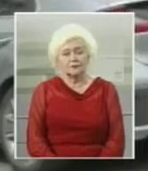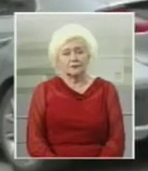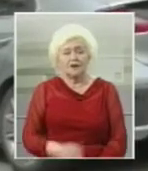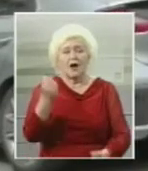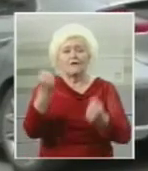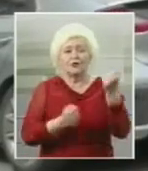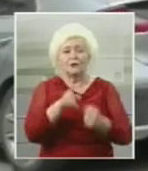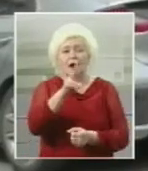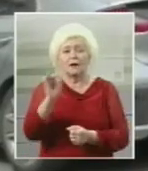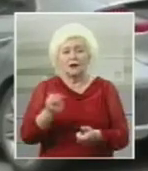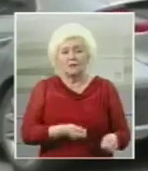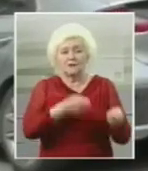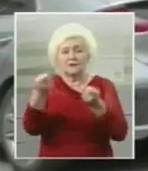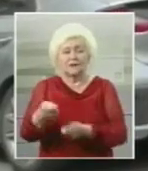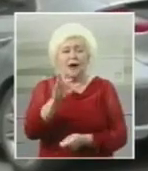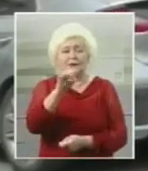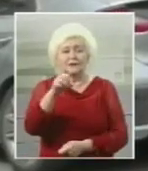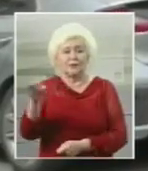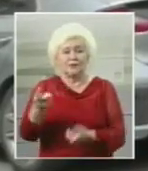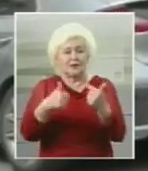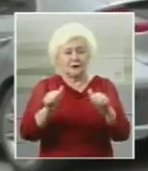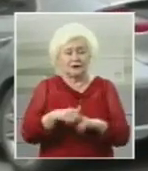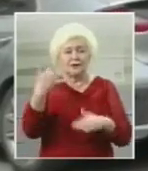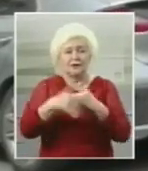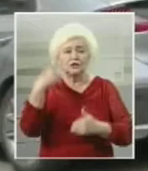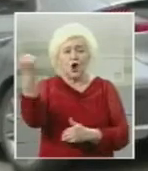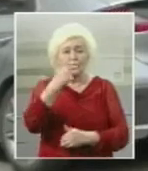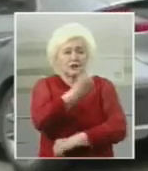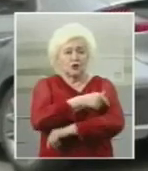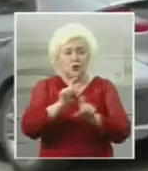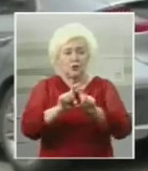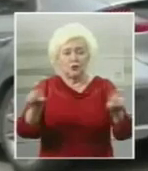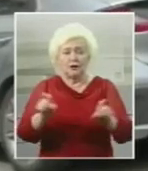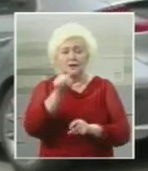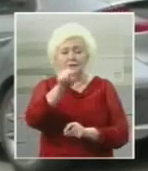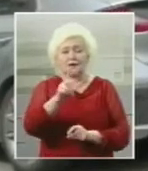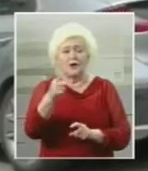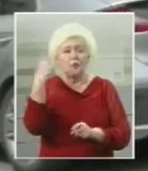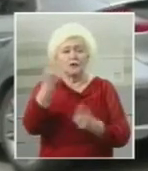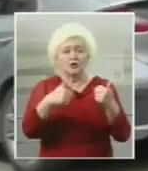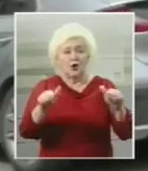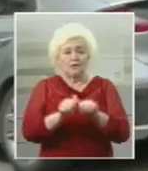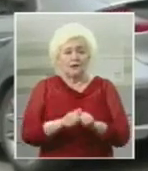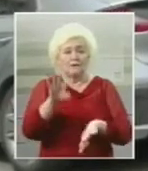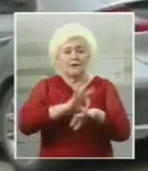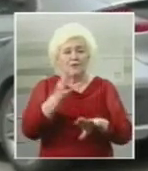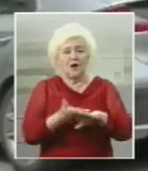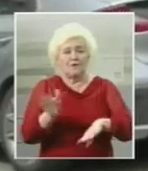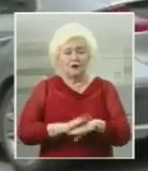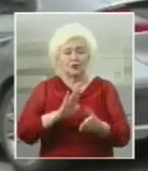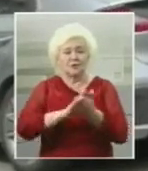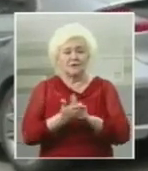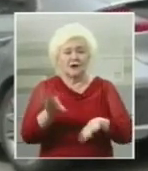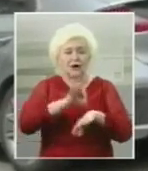Водія КАМАЗу доставили у реанімаційне відділення Херсонської обласної лікарні. Як пояснили нам у відділенні, пацієнт у важкому стані, у нього больовий